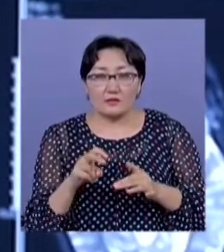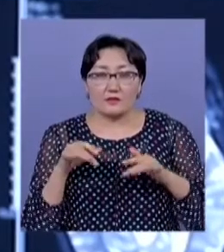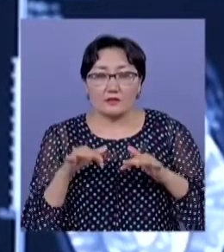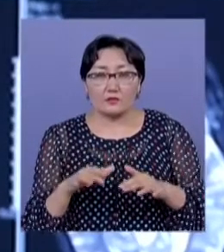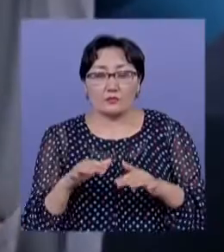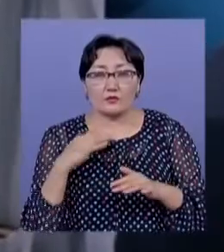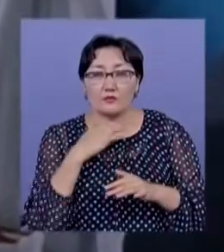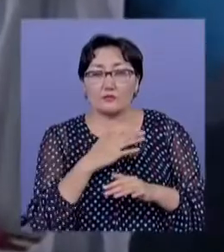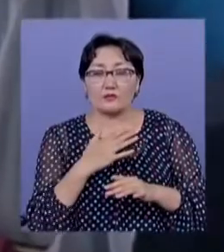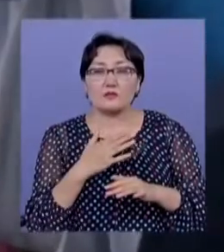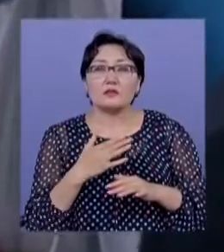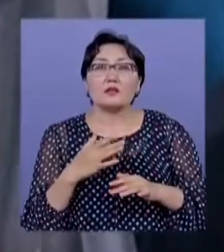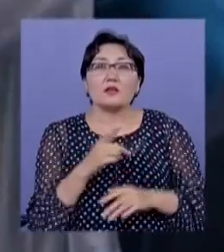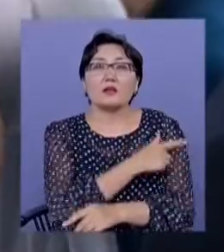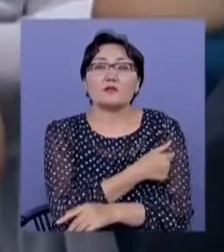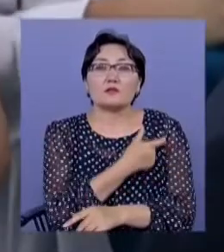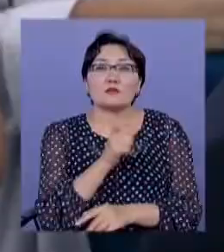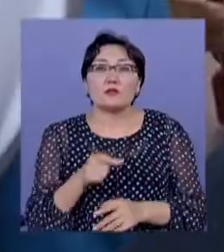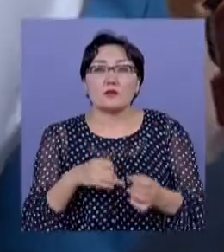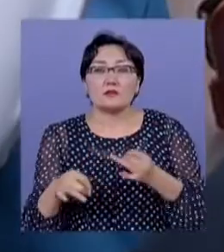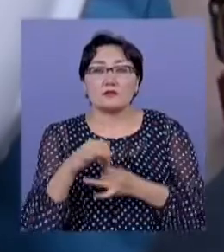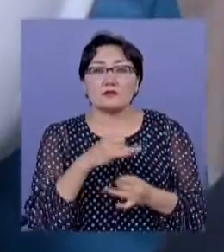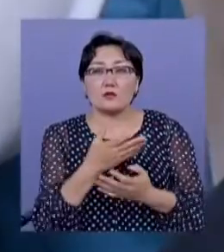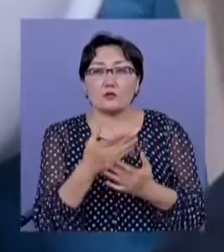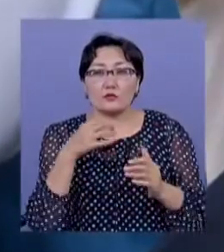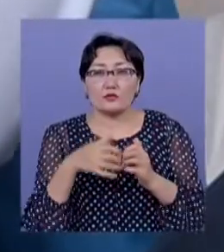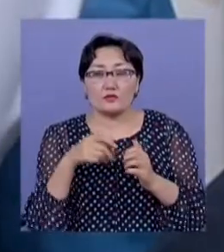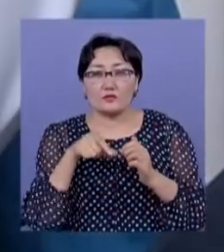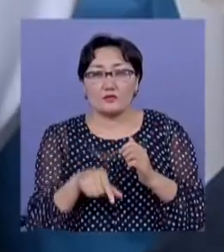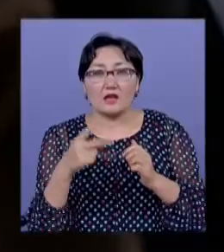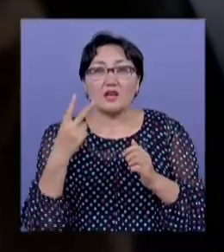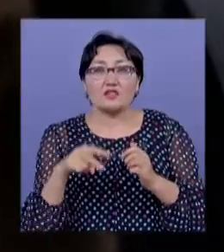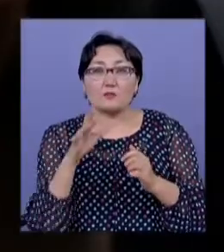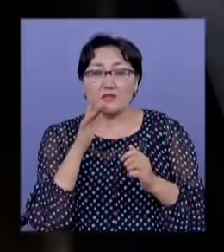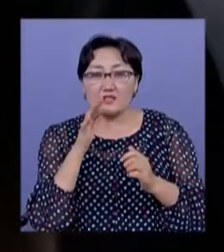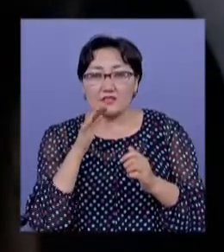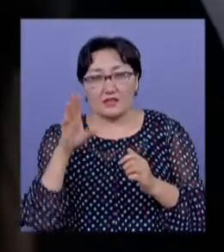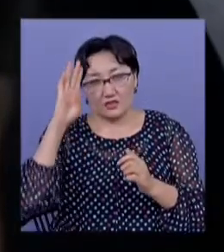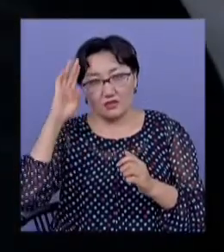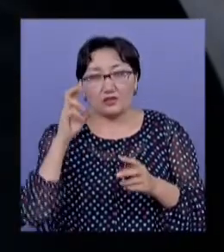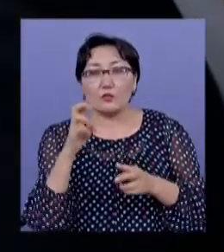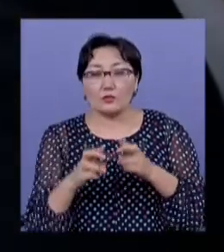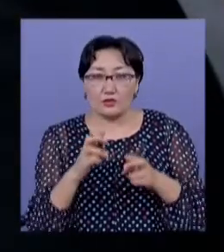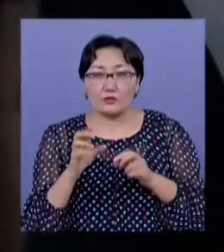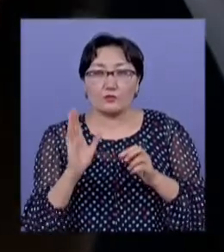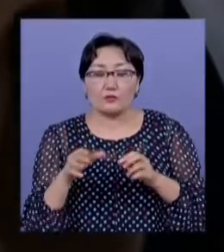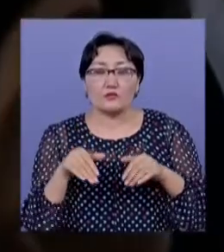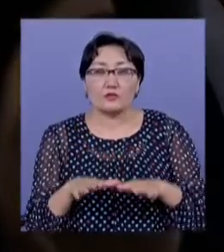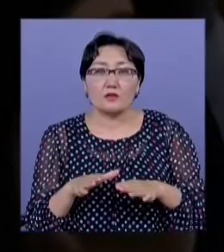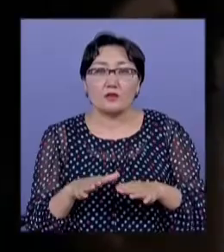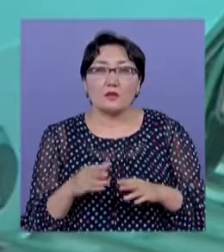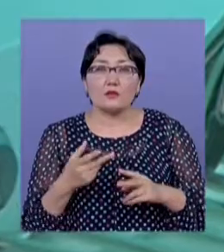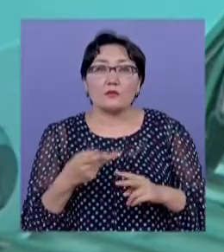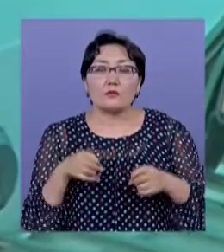қарасы өте көп. Ал ақылаттылар ақылдаса келе олардың арасындағы 20 жастағы жігітке ота жасайтын болып шешті. Азаматқа туа